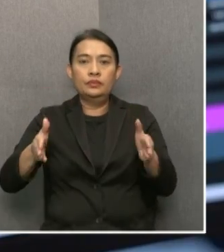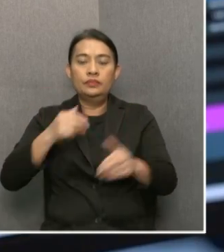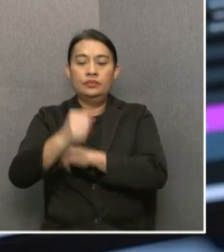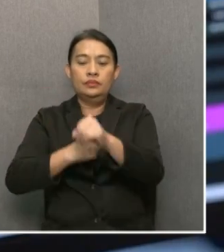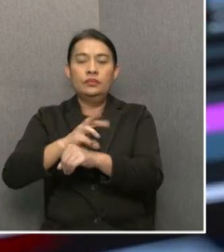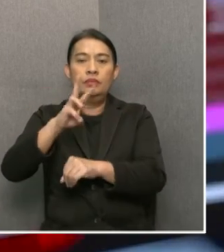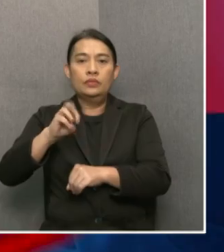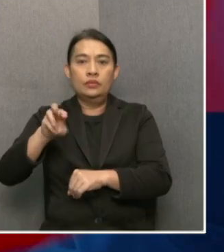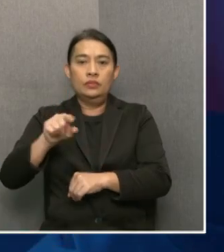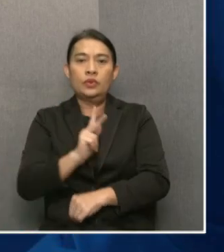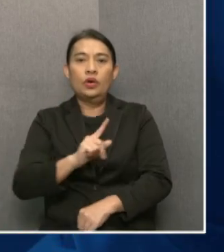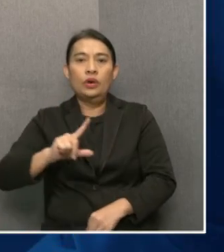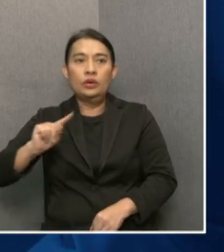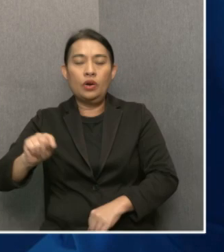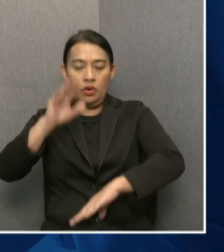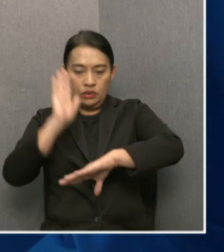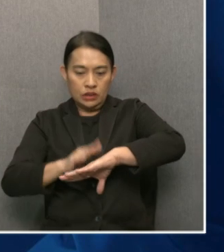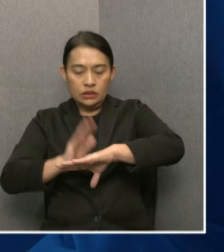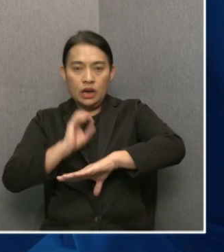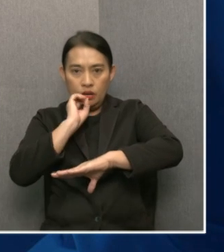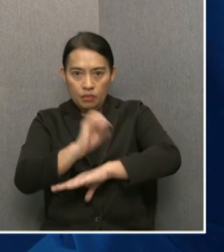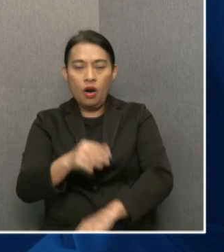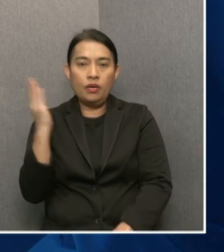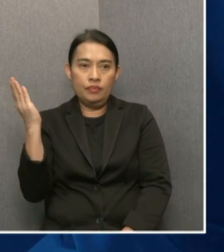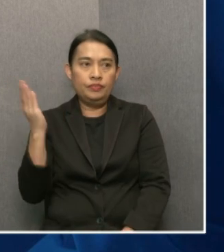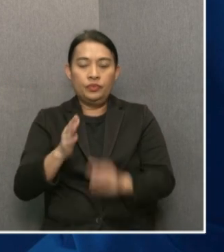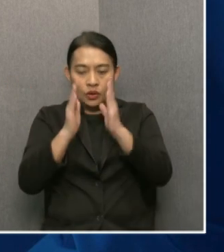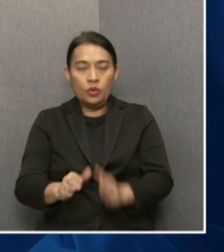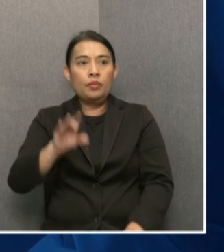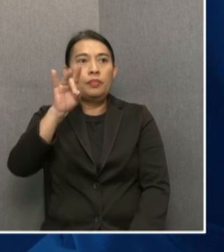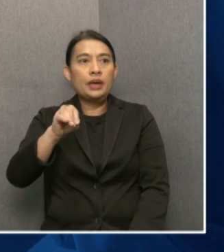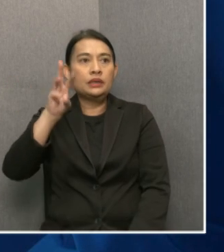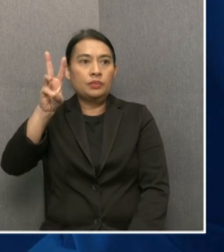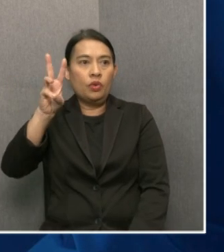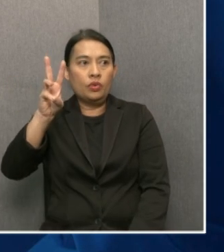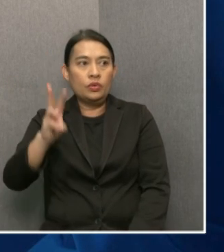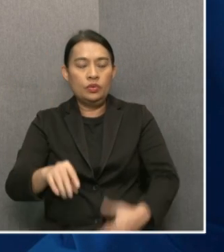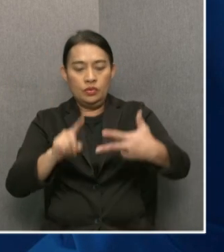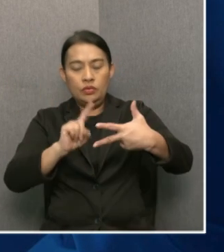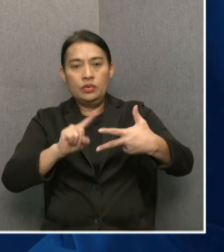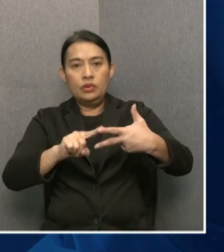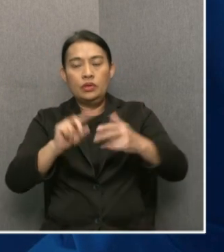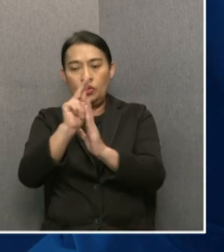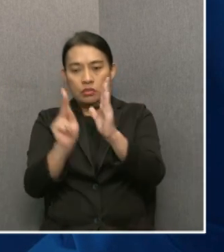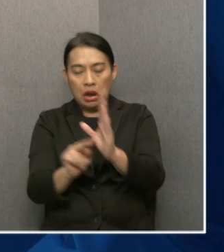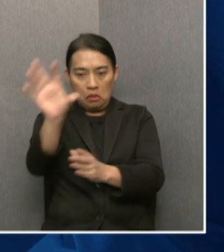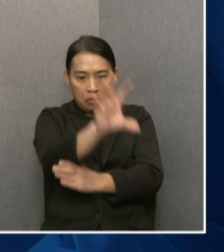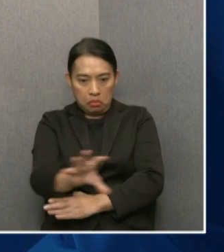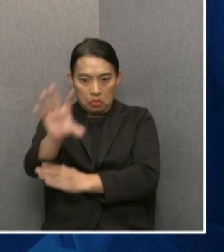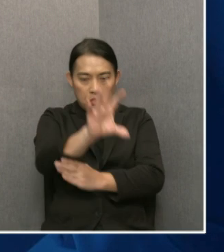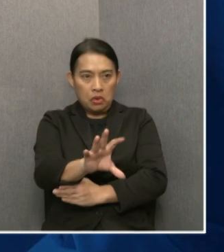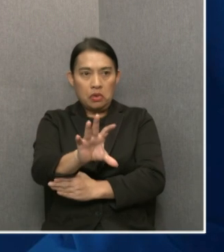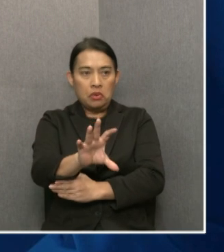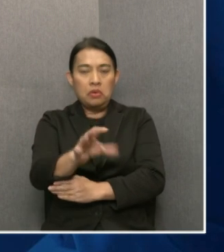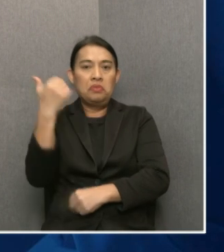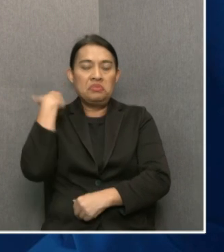ลต.ได้ขึ้นเตือน Investor Alert 86รายดำเนินคดีทางกฎหมายเกี่ยวกับการหลอกลงทุนโดย